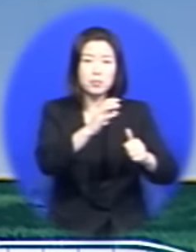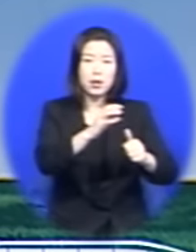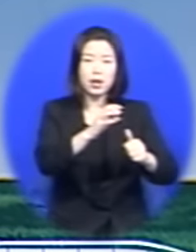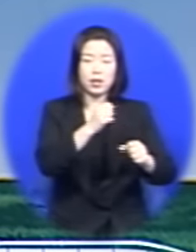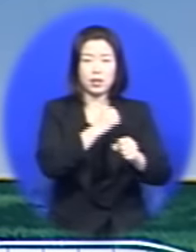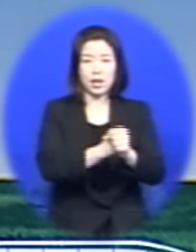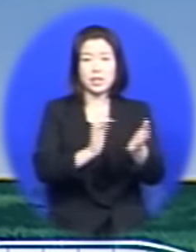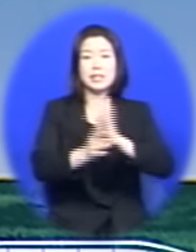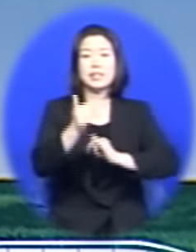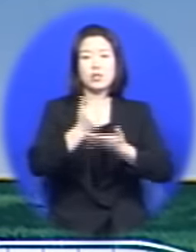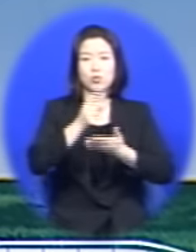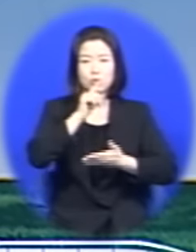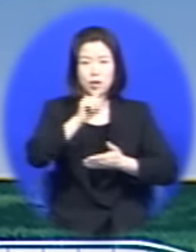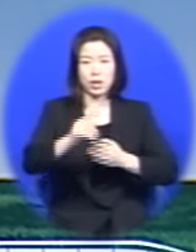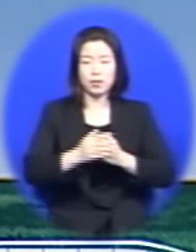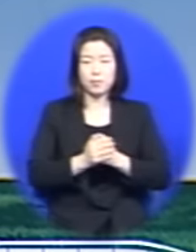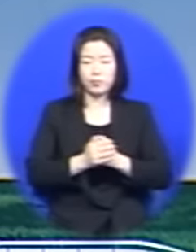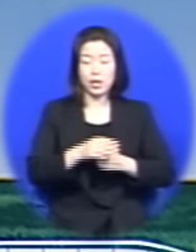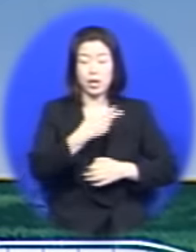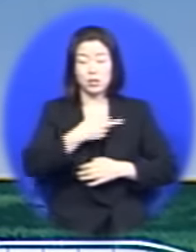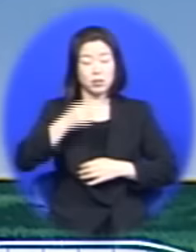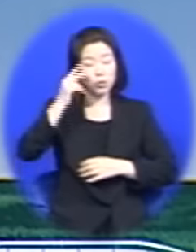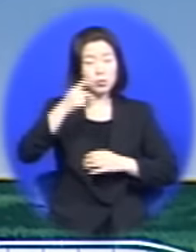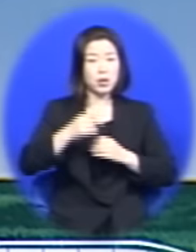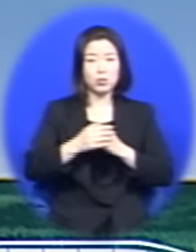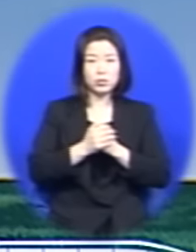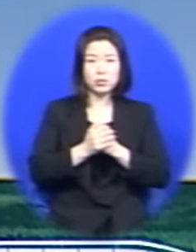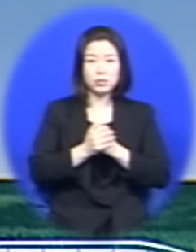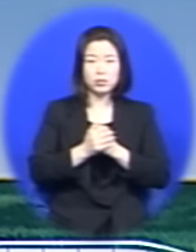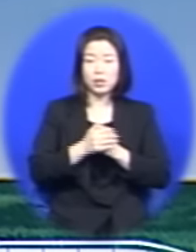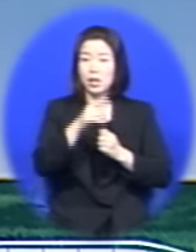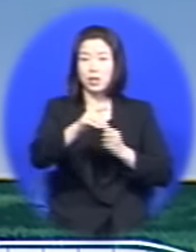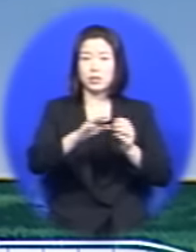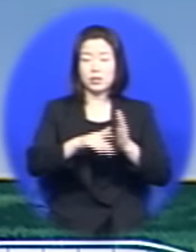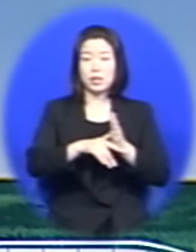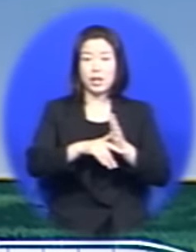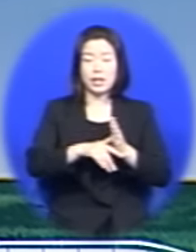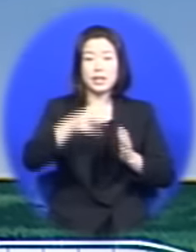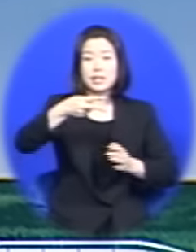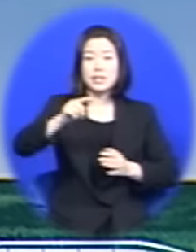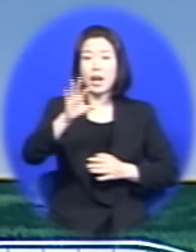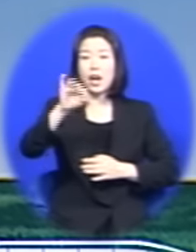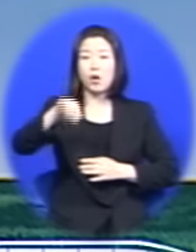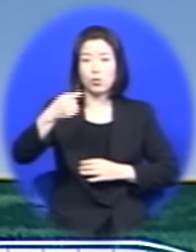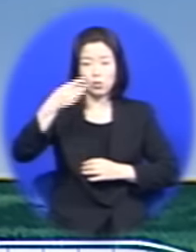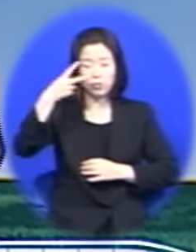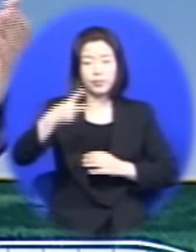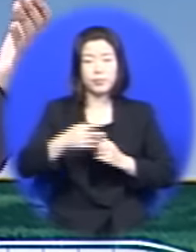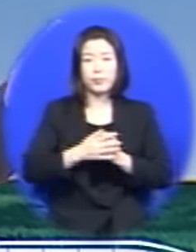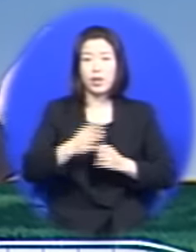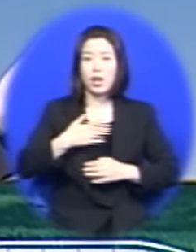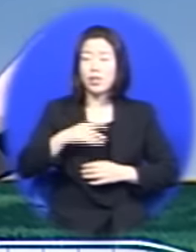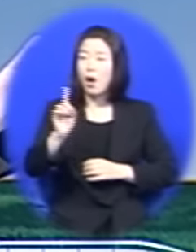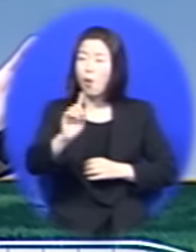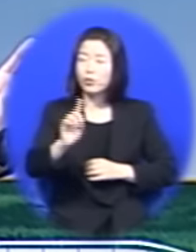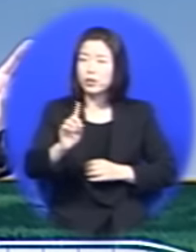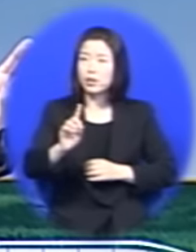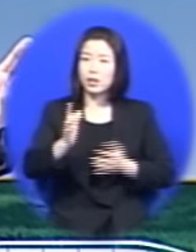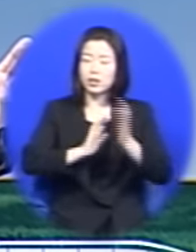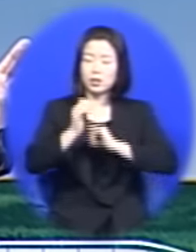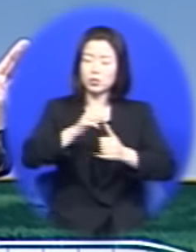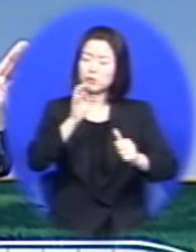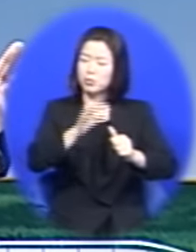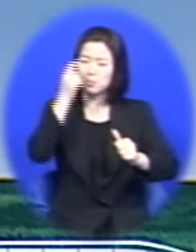예수라. 사도 바울은요, 그땐 사울이었죠. 내가 어떻게 예수를